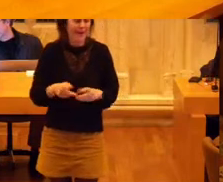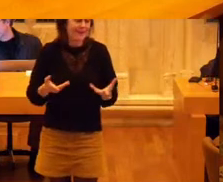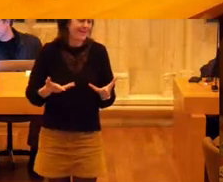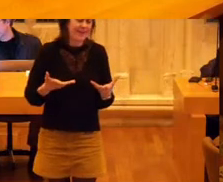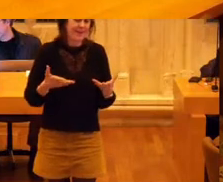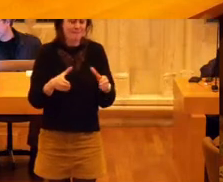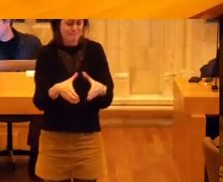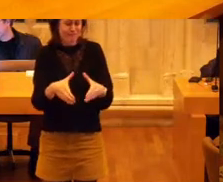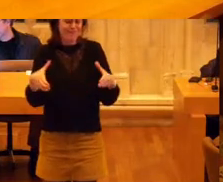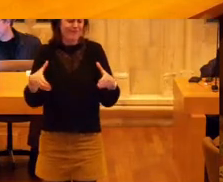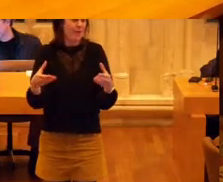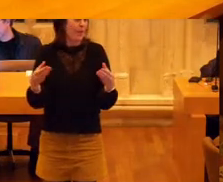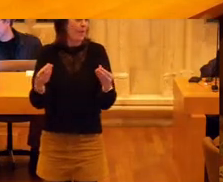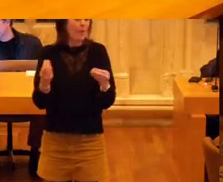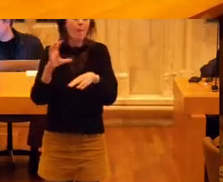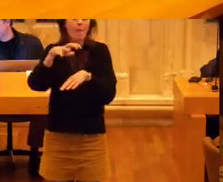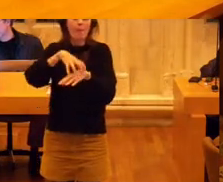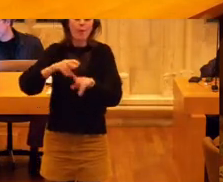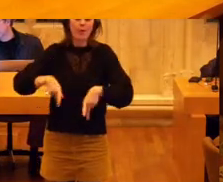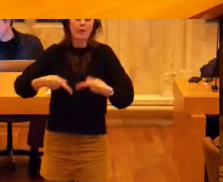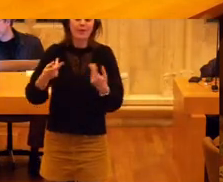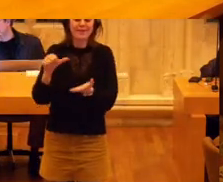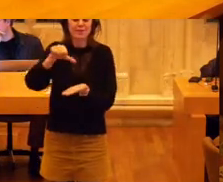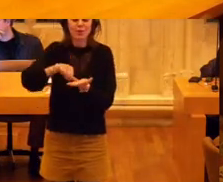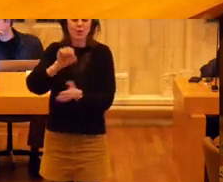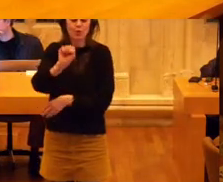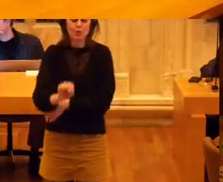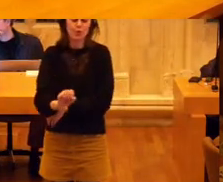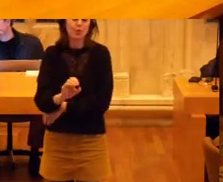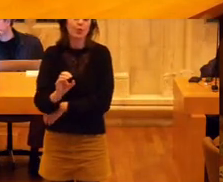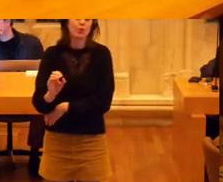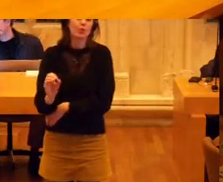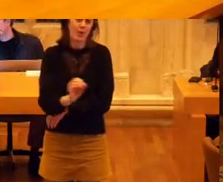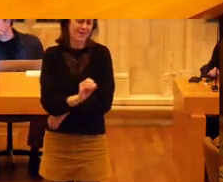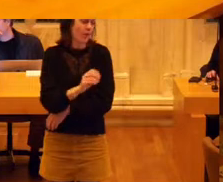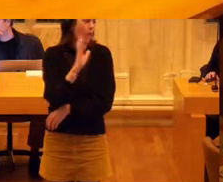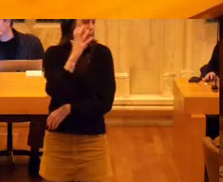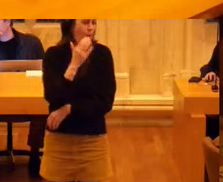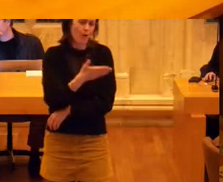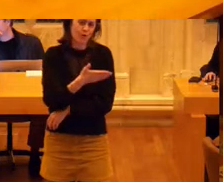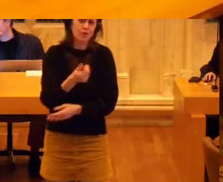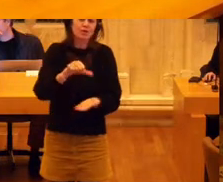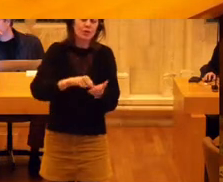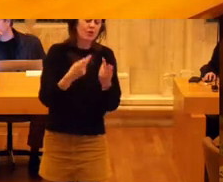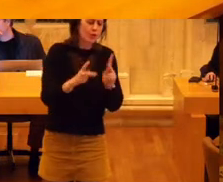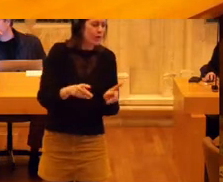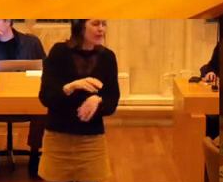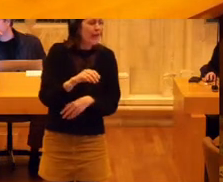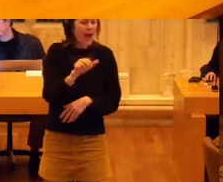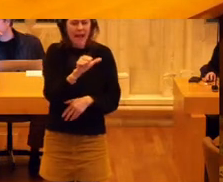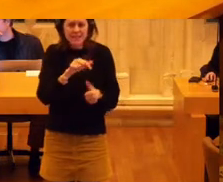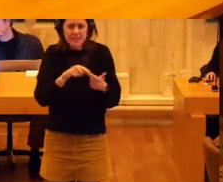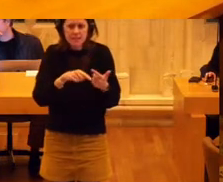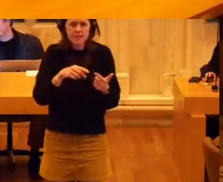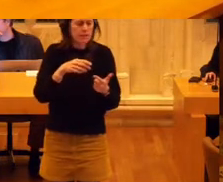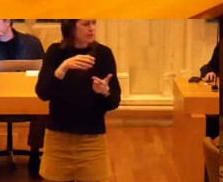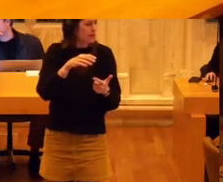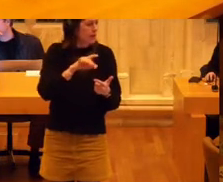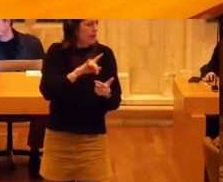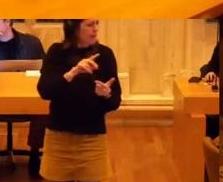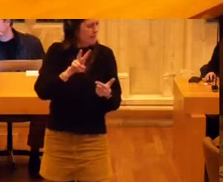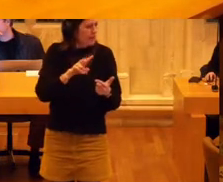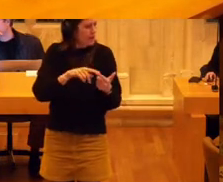domination du pôle de vie centre-sud-ouest qui apparaît en orange, hein, donc avec les quartiers centre-ville, Hastings, Sévigné, Saint-Ouen et